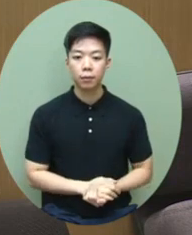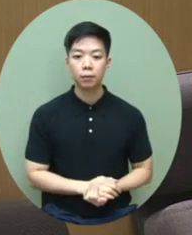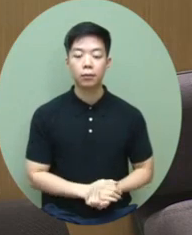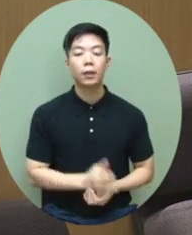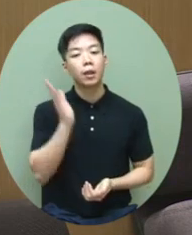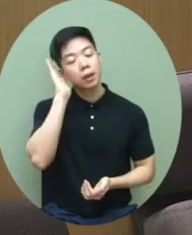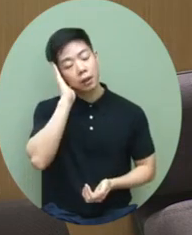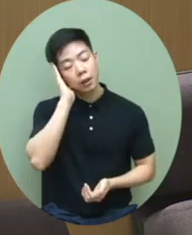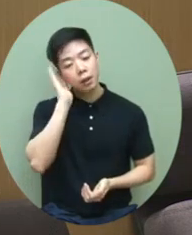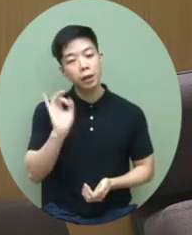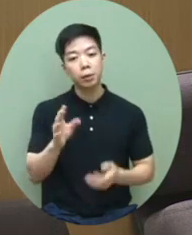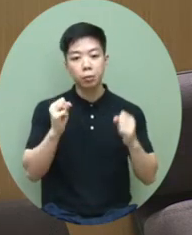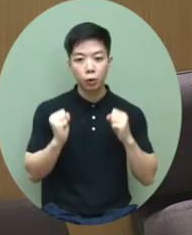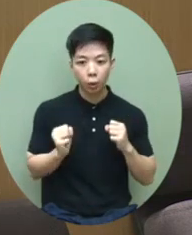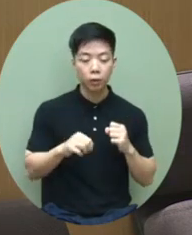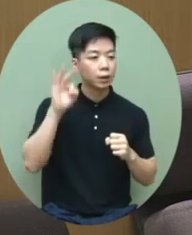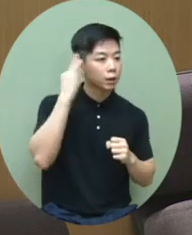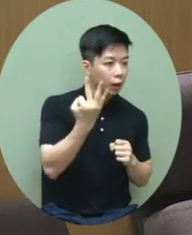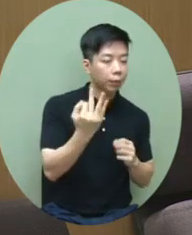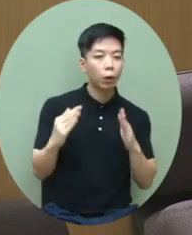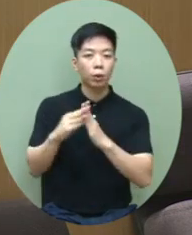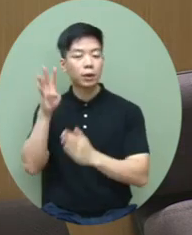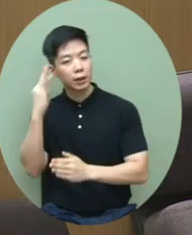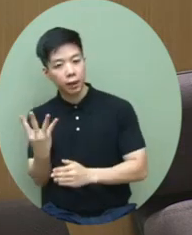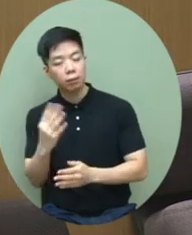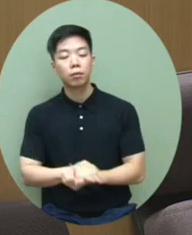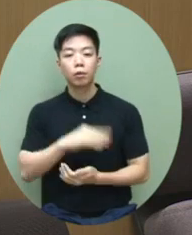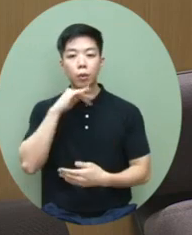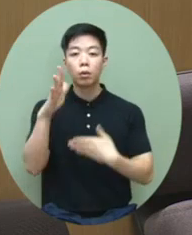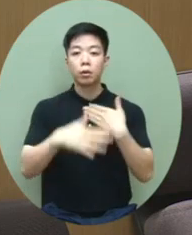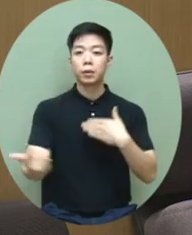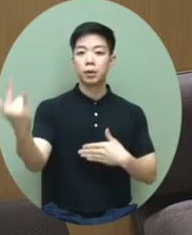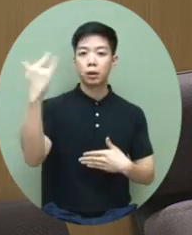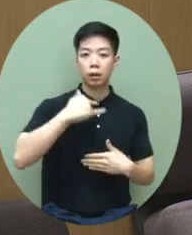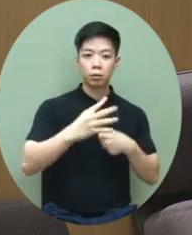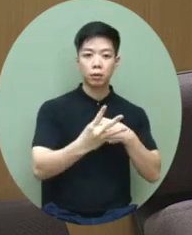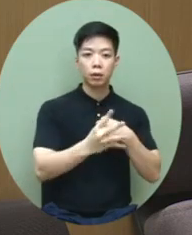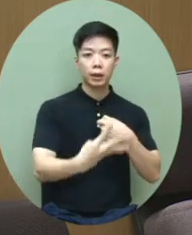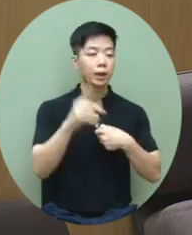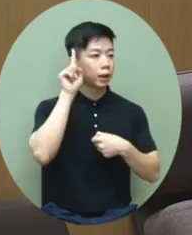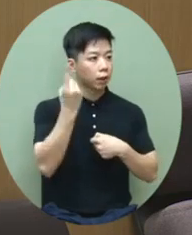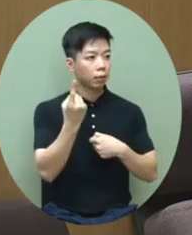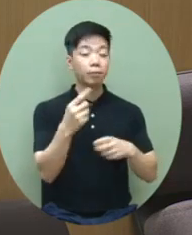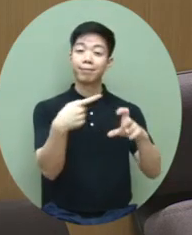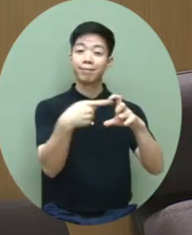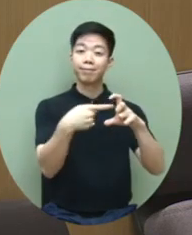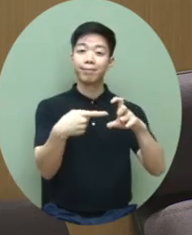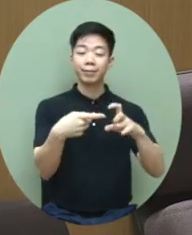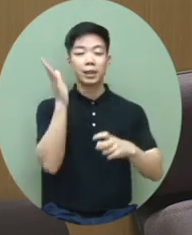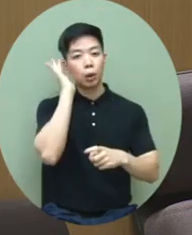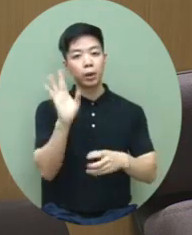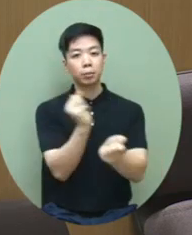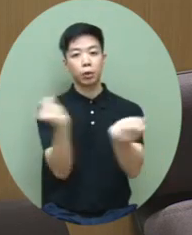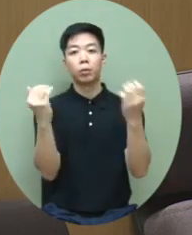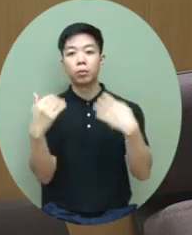嘅問題，即係想問下海外入境嘅人士，如果喺第四日檢測陰性離開酒店之後咧，可唔可以喺醫學觀察